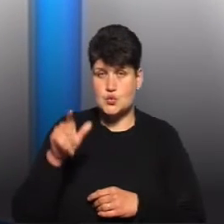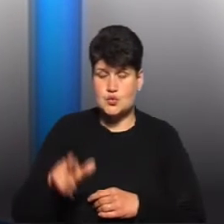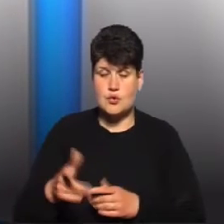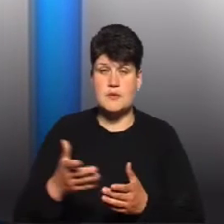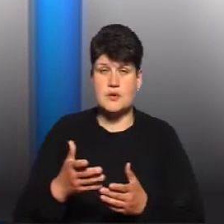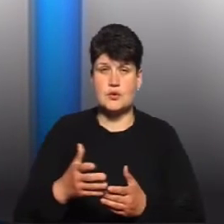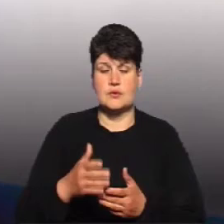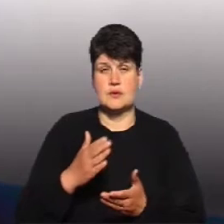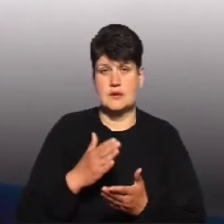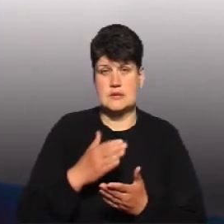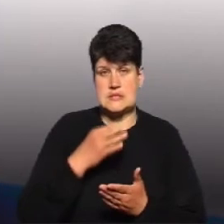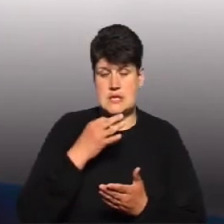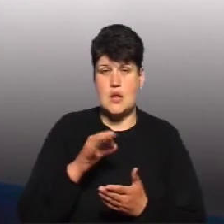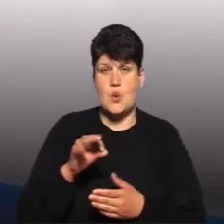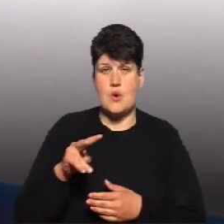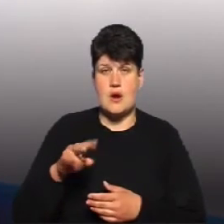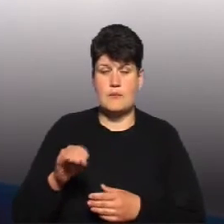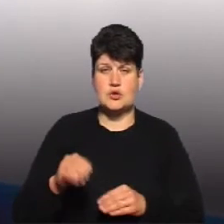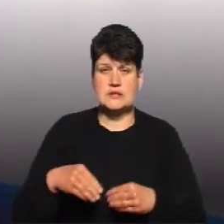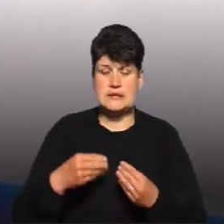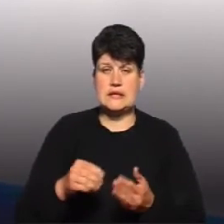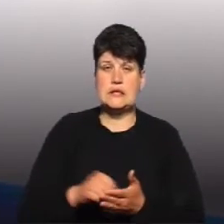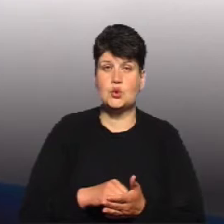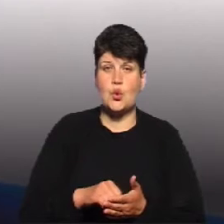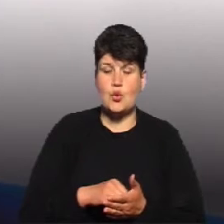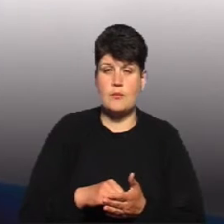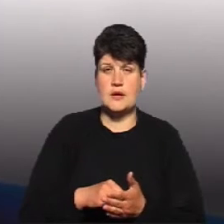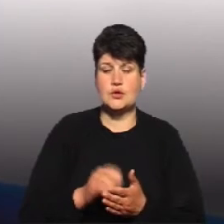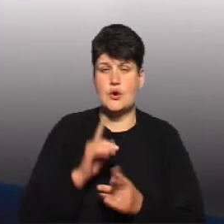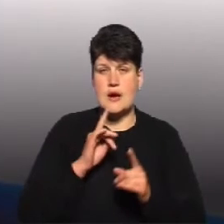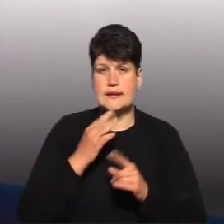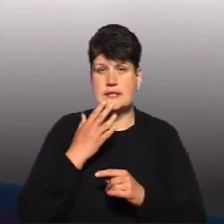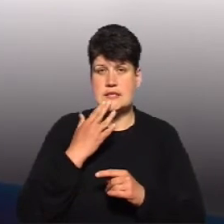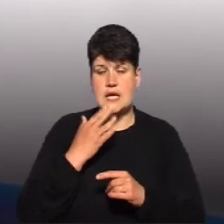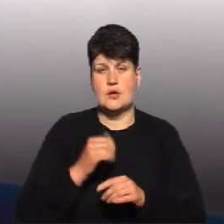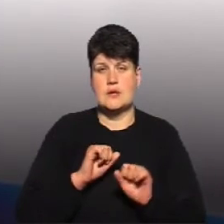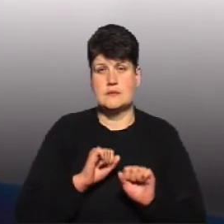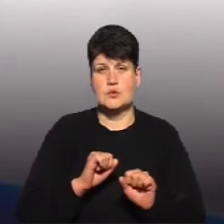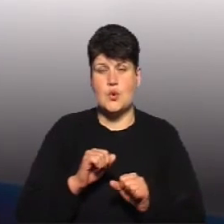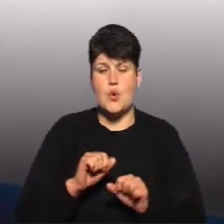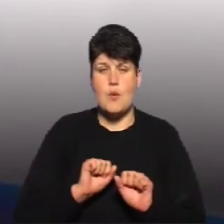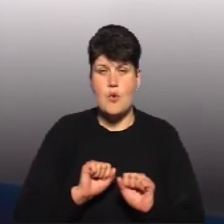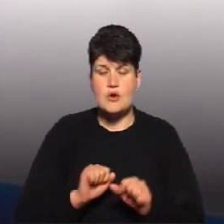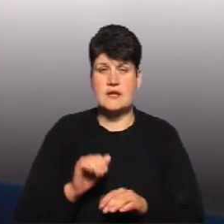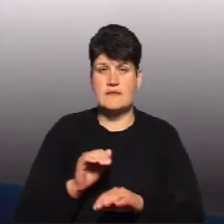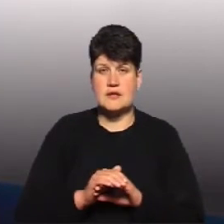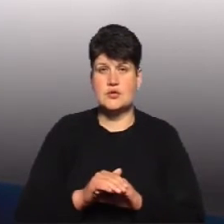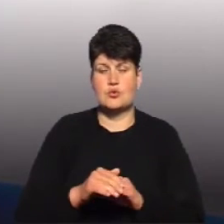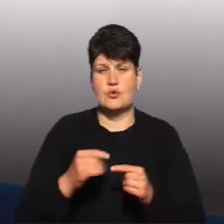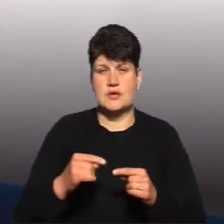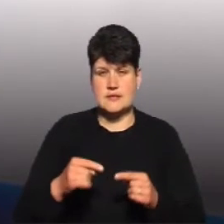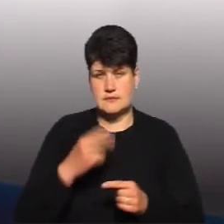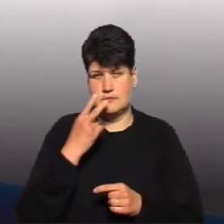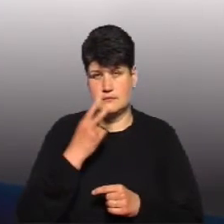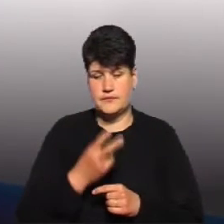вона може надати певні документи, так, до Ради національної безпеки і оборони, і практично по оскаржити певних ознаках, так, тобто оскаржити це